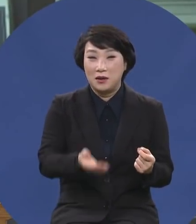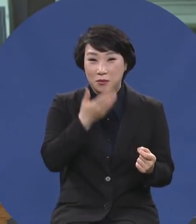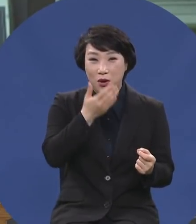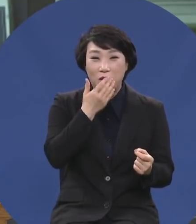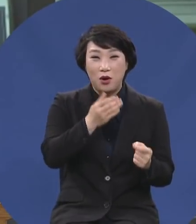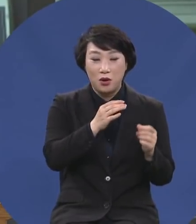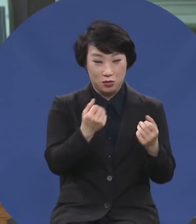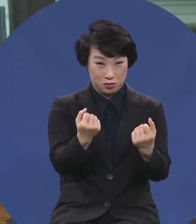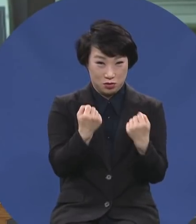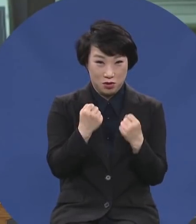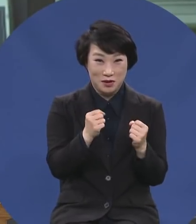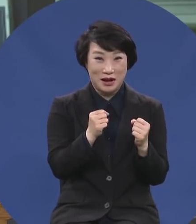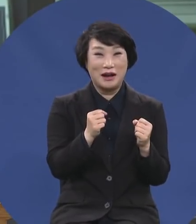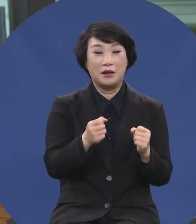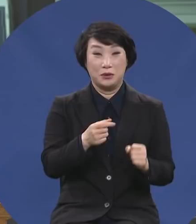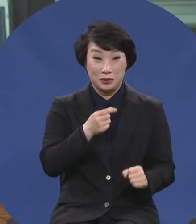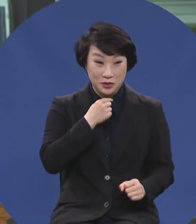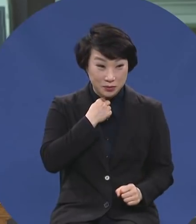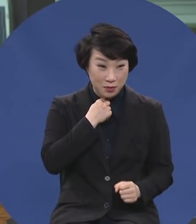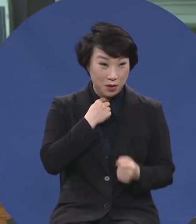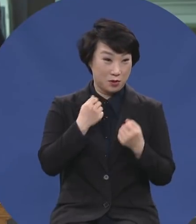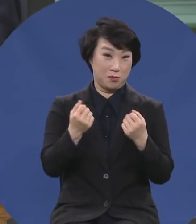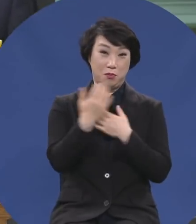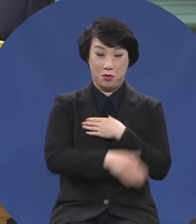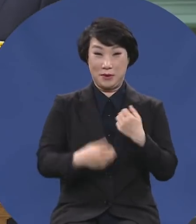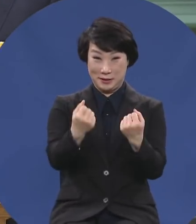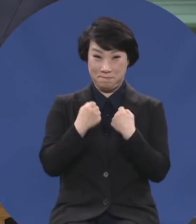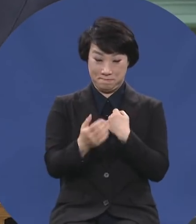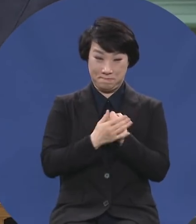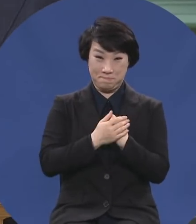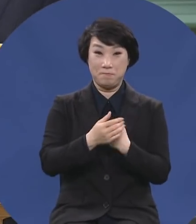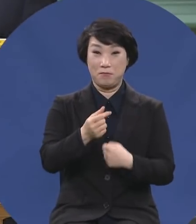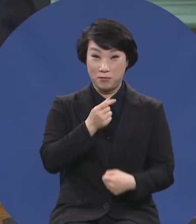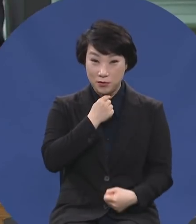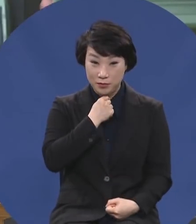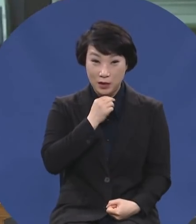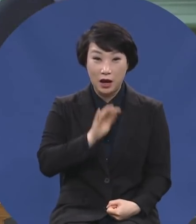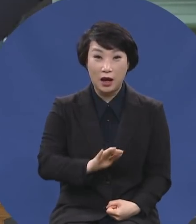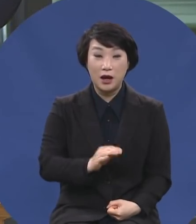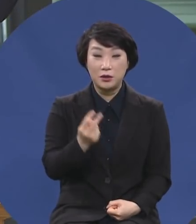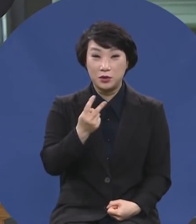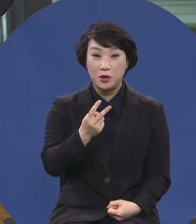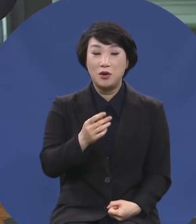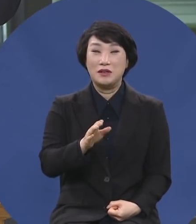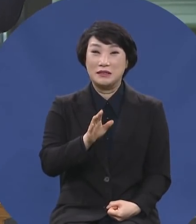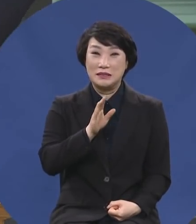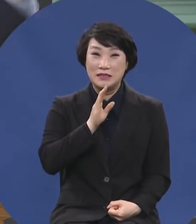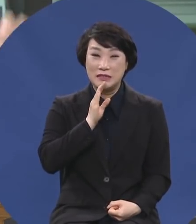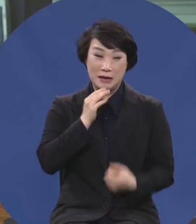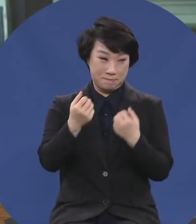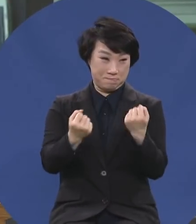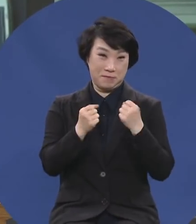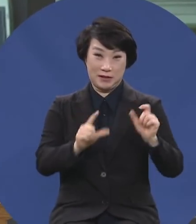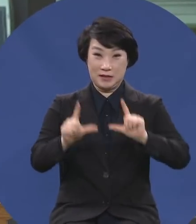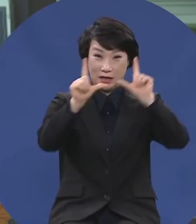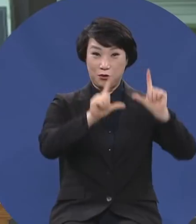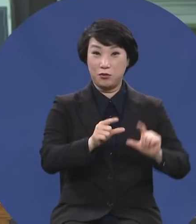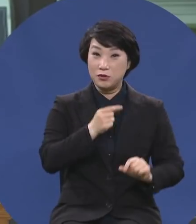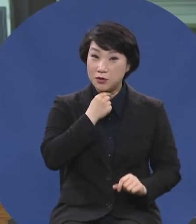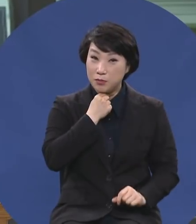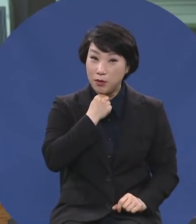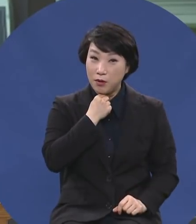먹어서 건강해보겠다, 에너지를 보충해보겠다, 그리고 정말로 힘있게